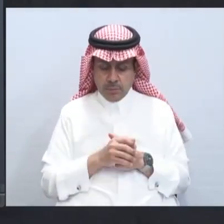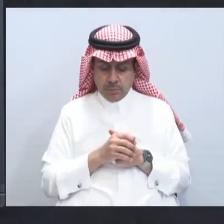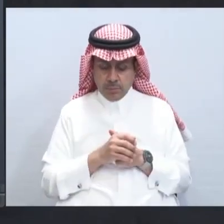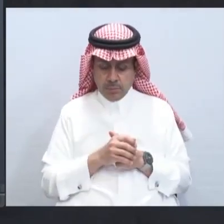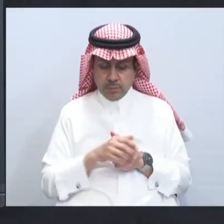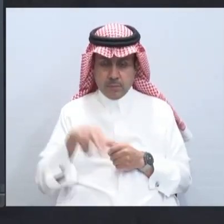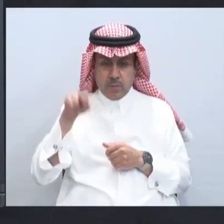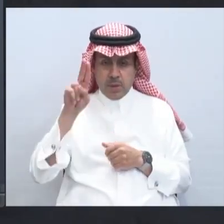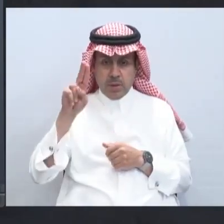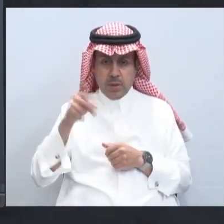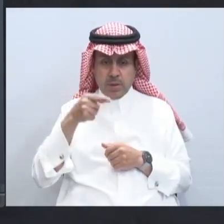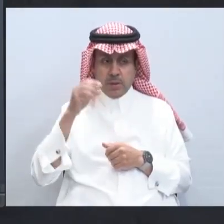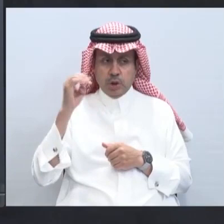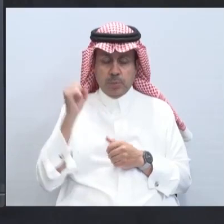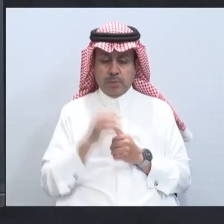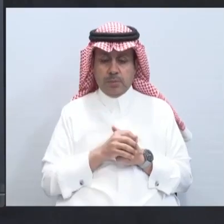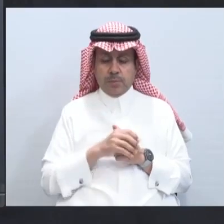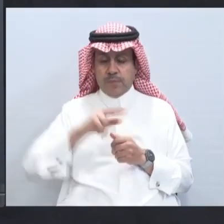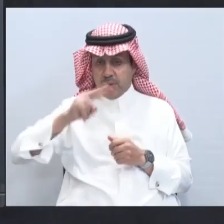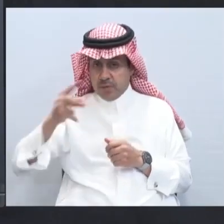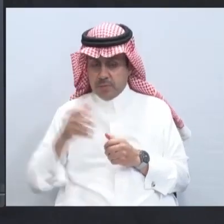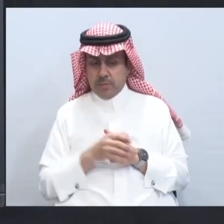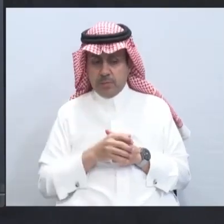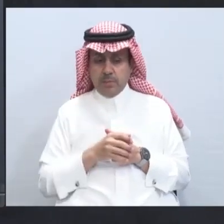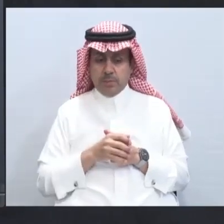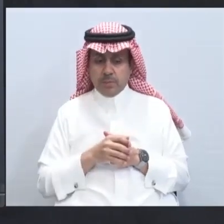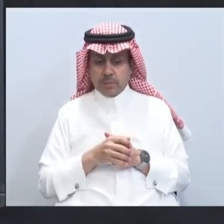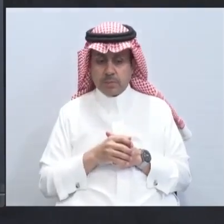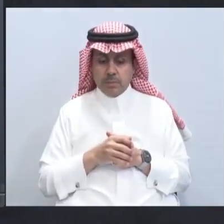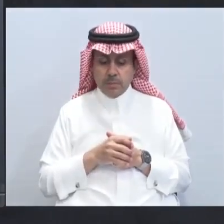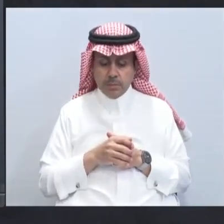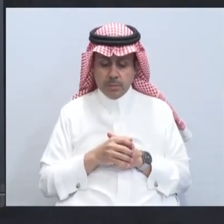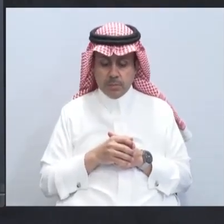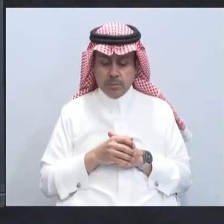كالترجمه قد تختلف من محرك الى اخر